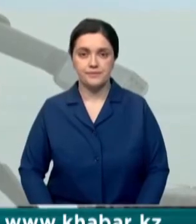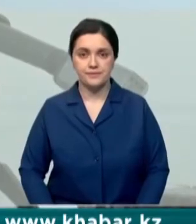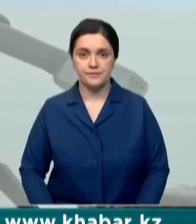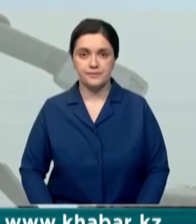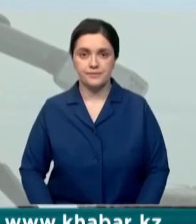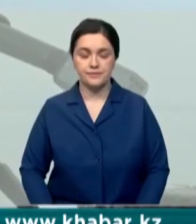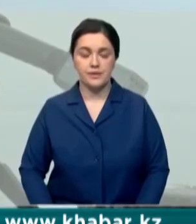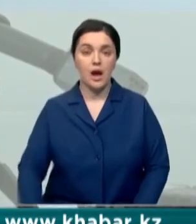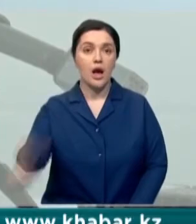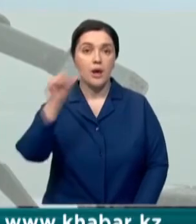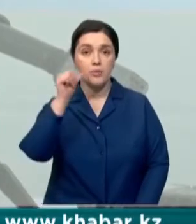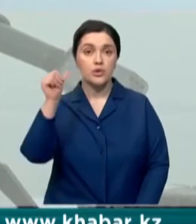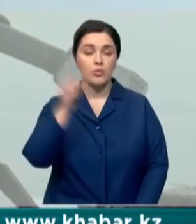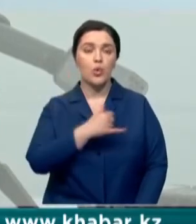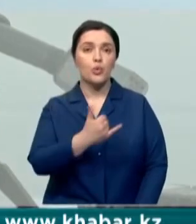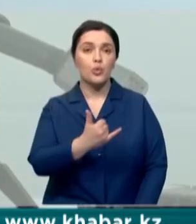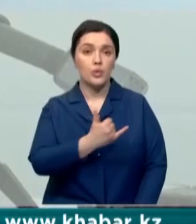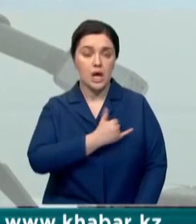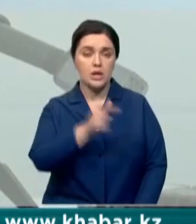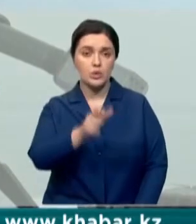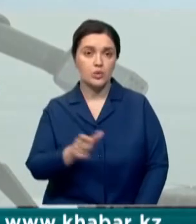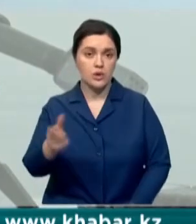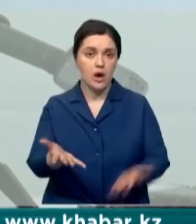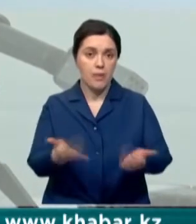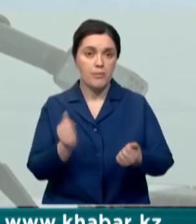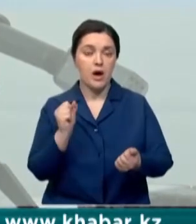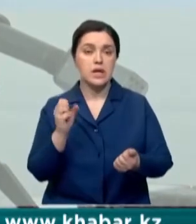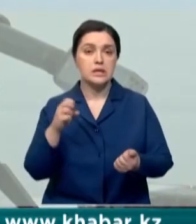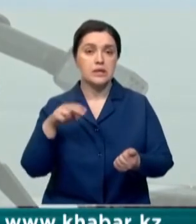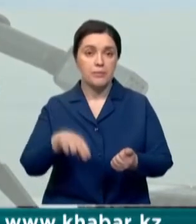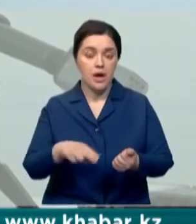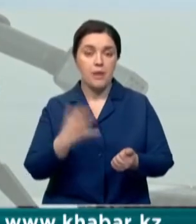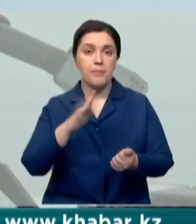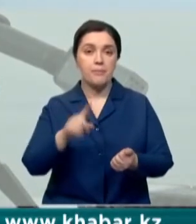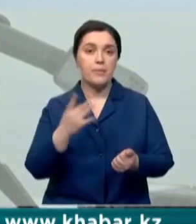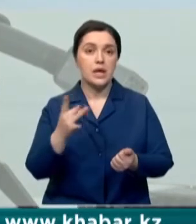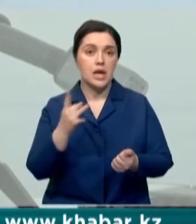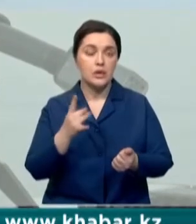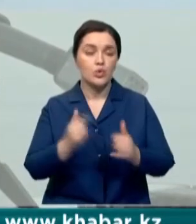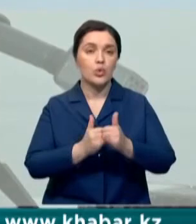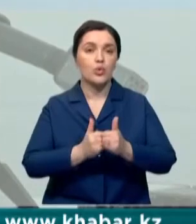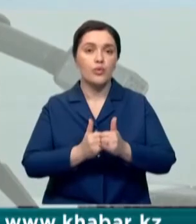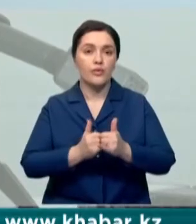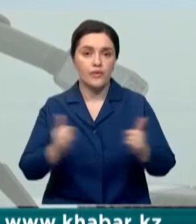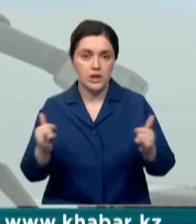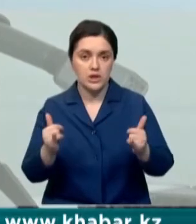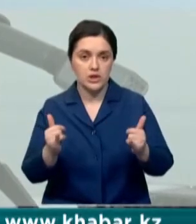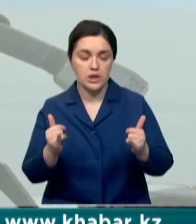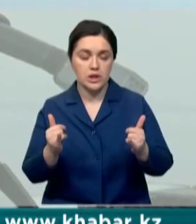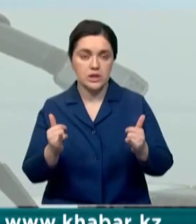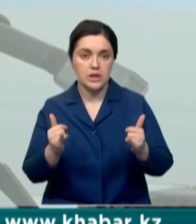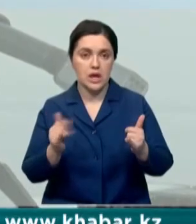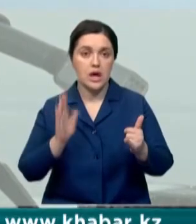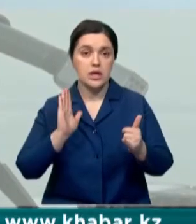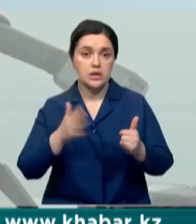В прошлом году у нас число получателей АСП почти в 5,5 раз увеличилось по сравнению с аналогичным периодом 2018 года.